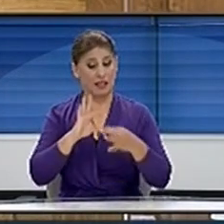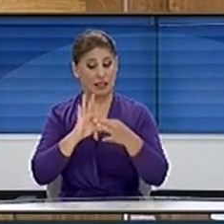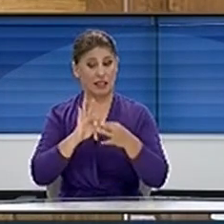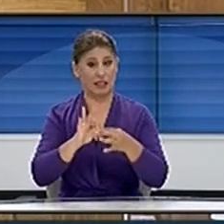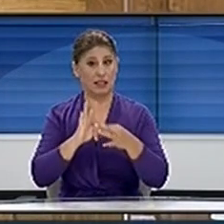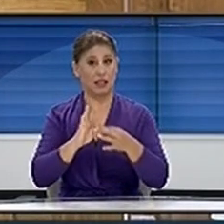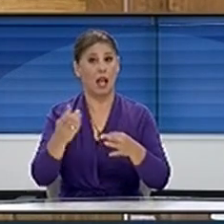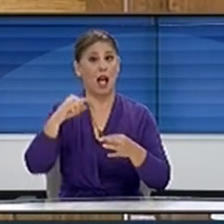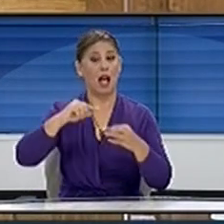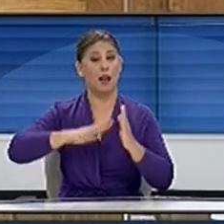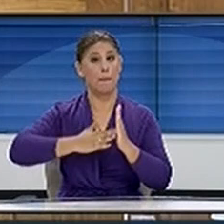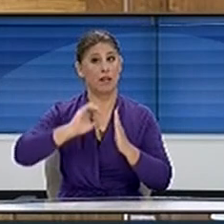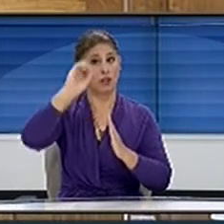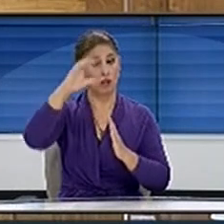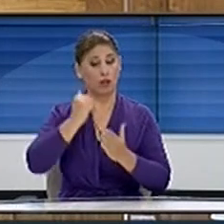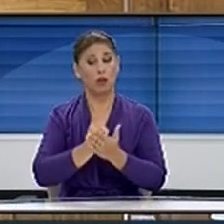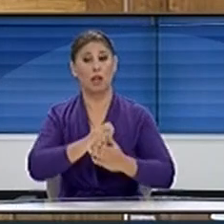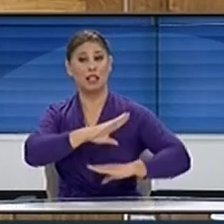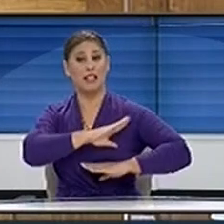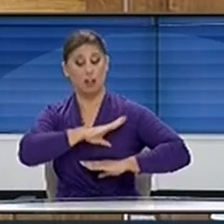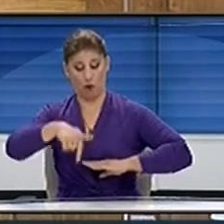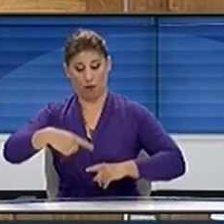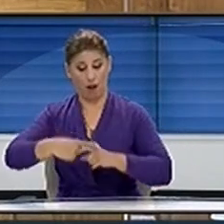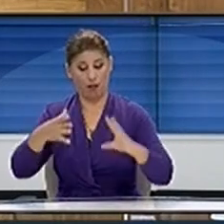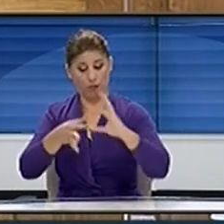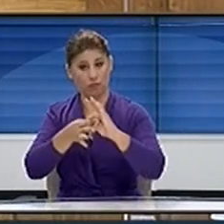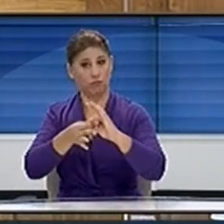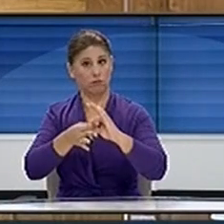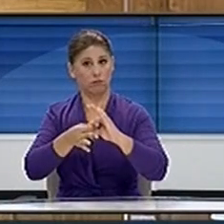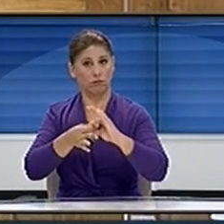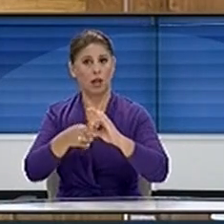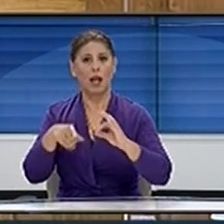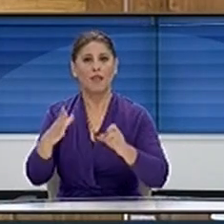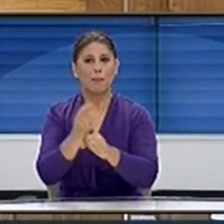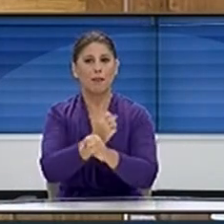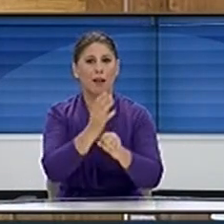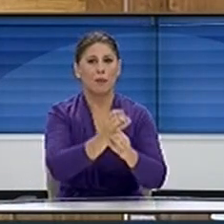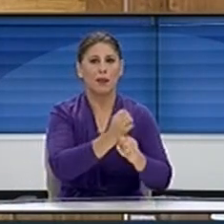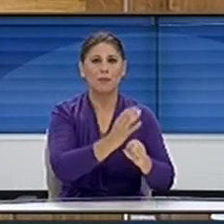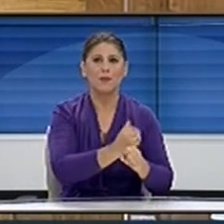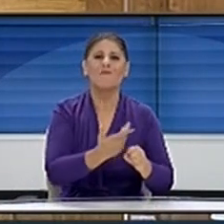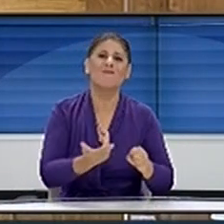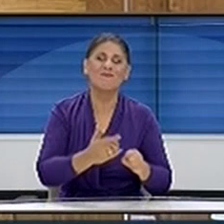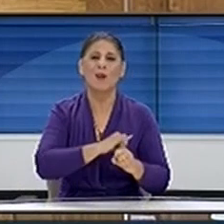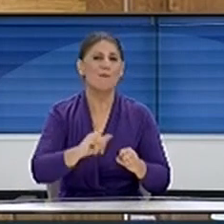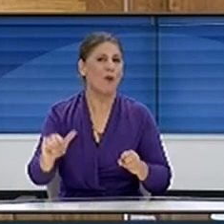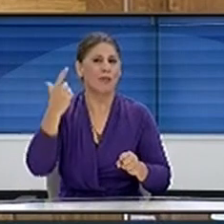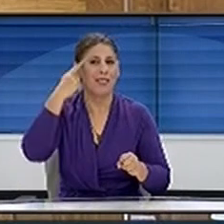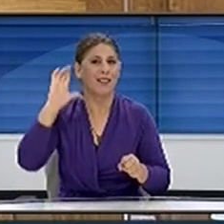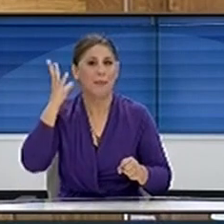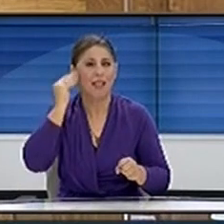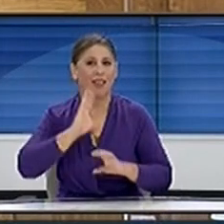συνεργασία με άλλες υπηρεσίες στο εξωτερικό. Ξέρετε, είναι επιτυχίες που ορθώς σχεδόν ποτέ δεν γίνονται